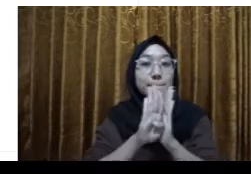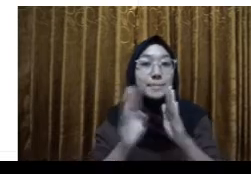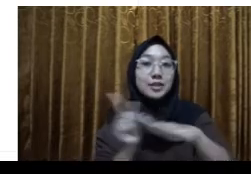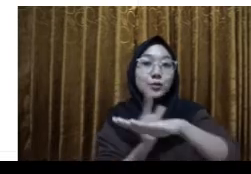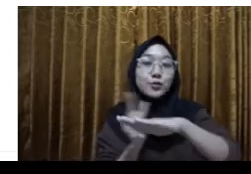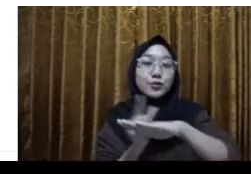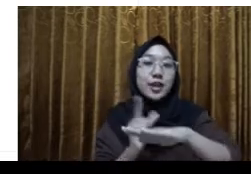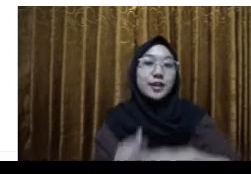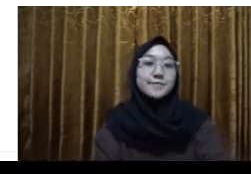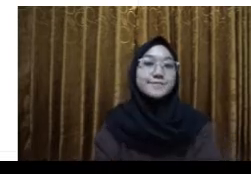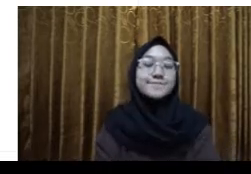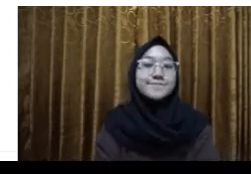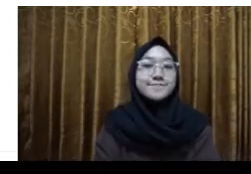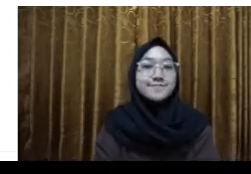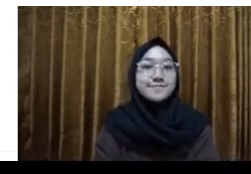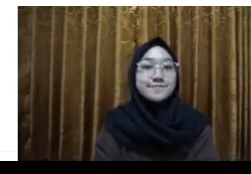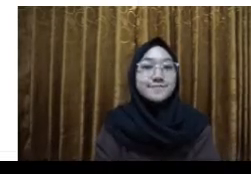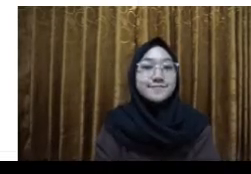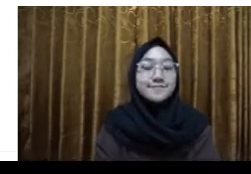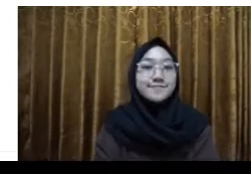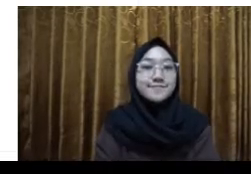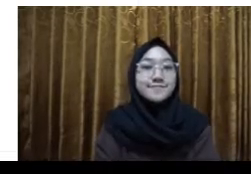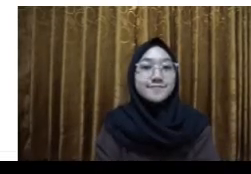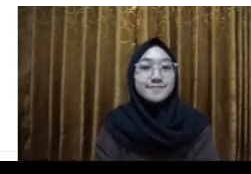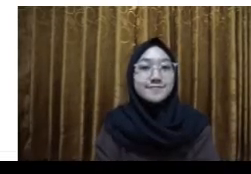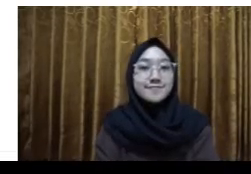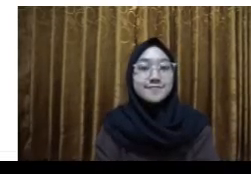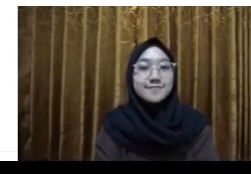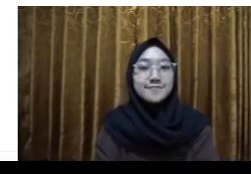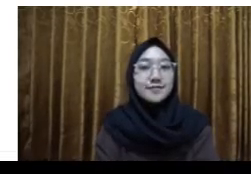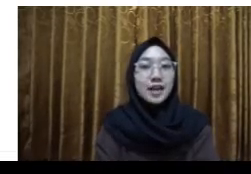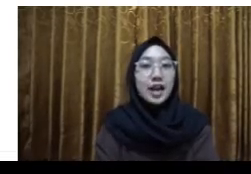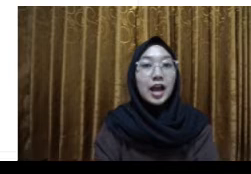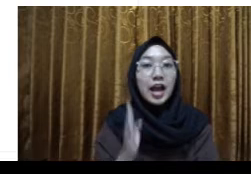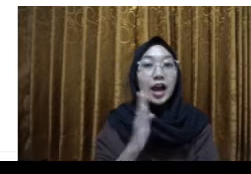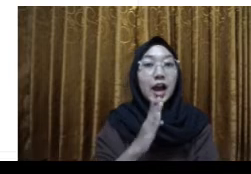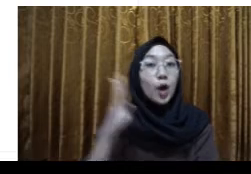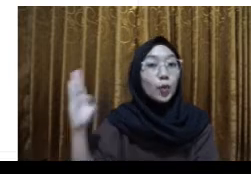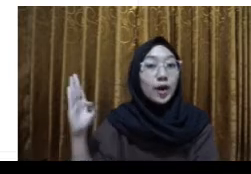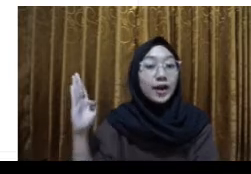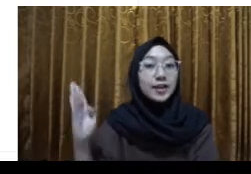sudah. Ini sangat berguna sekali untuk scan ya. Scan file.